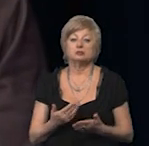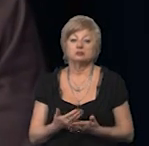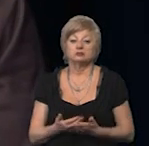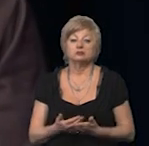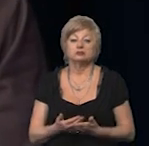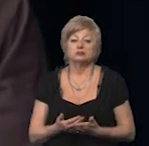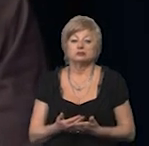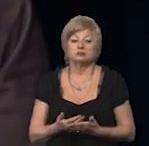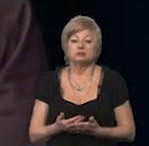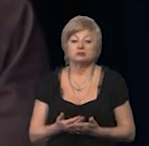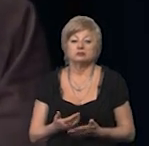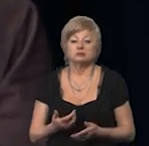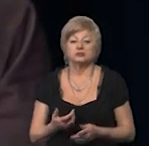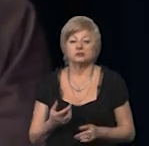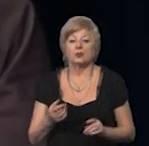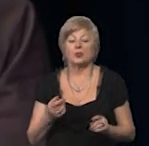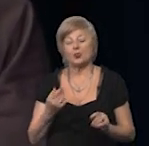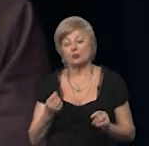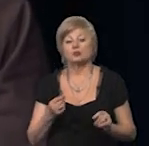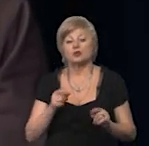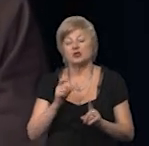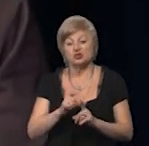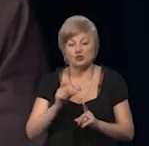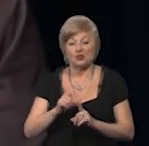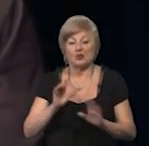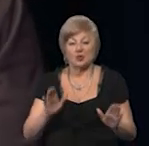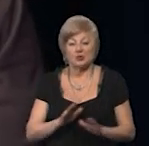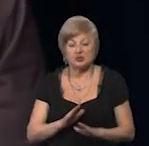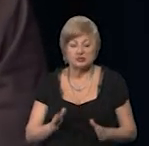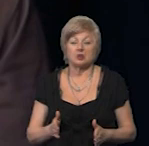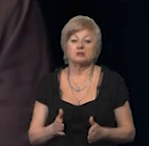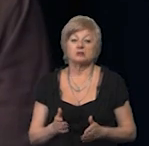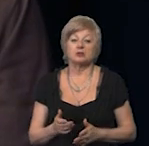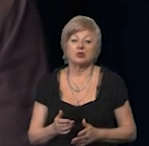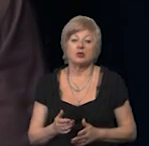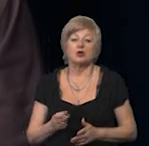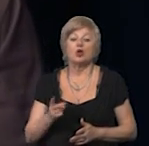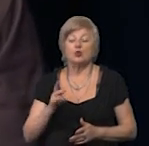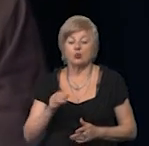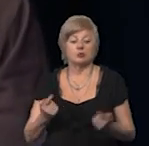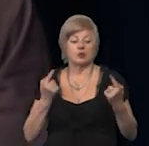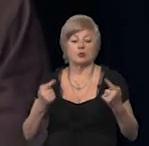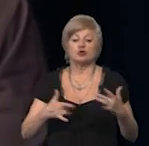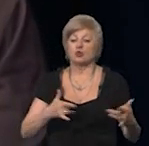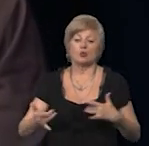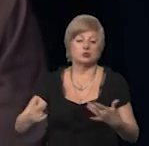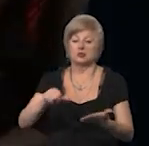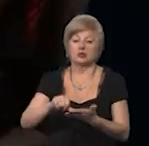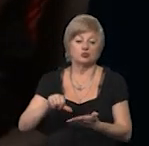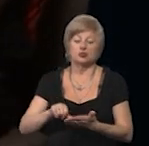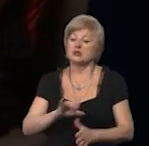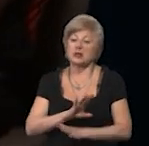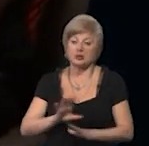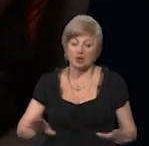десь для друзів там співав, а так, щоб виходити на якісь концерти, там широкий загал, такого не було.